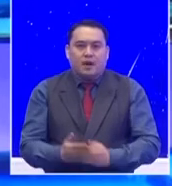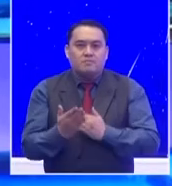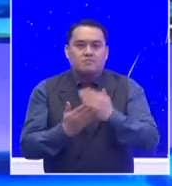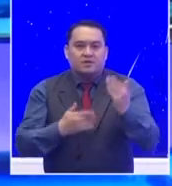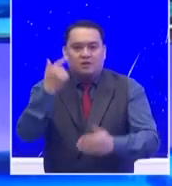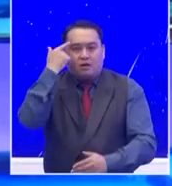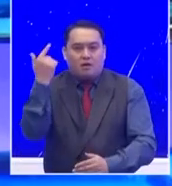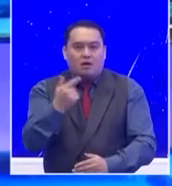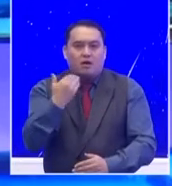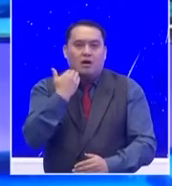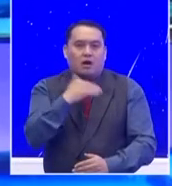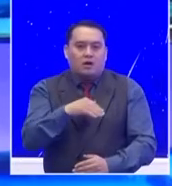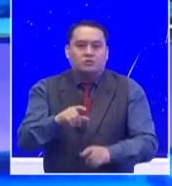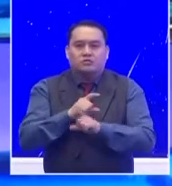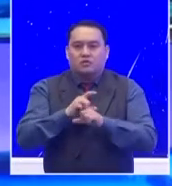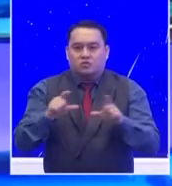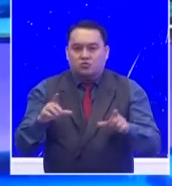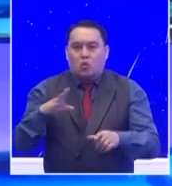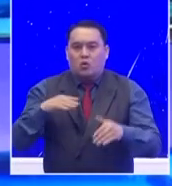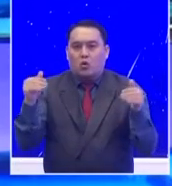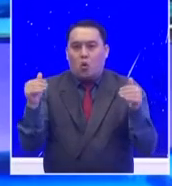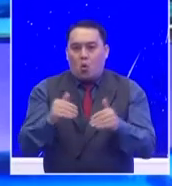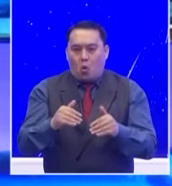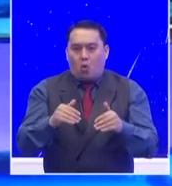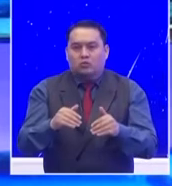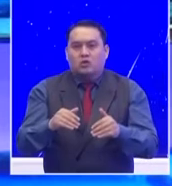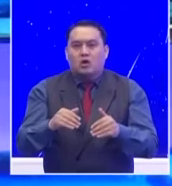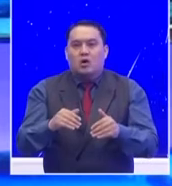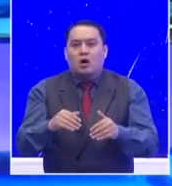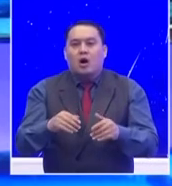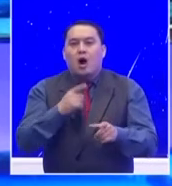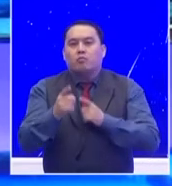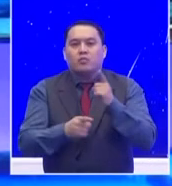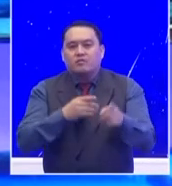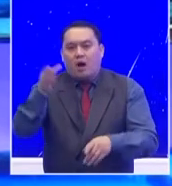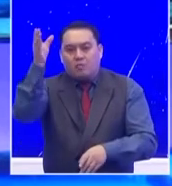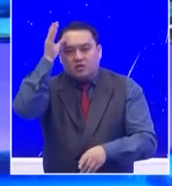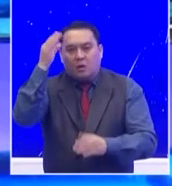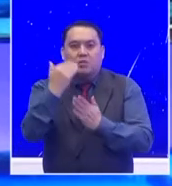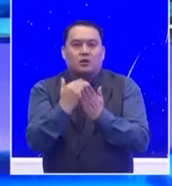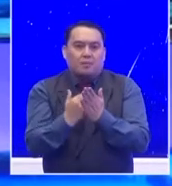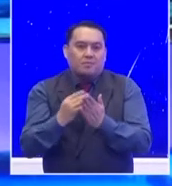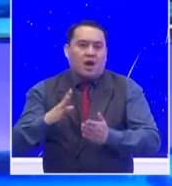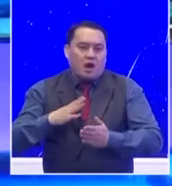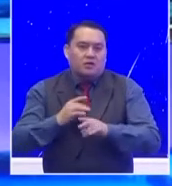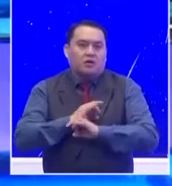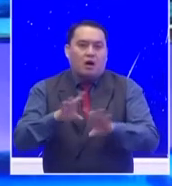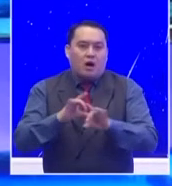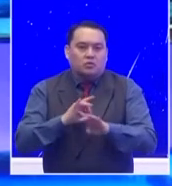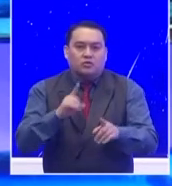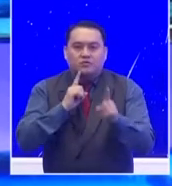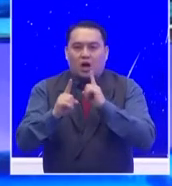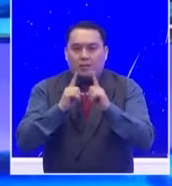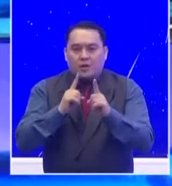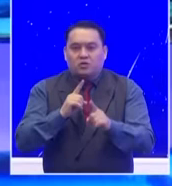Повышение качества образования в общеобразовательных школах, колледжах и вузах за счет обновления образовательных программ. Об этом говорили на